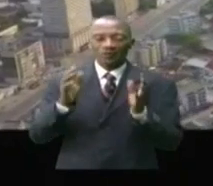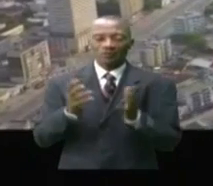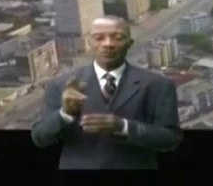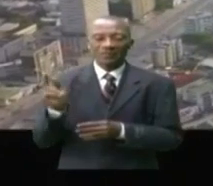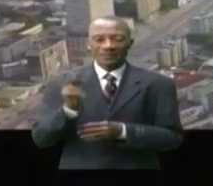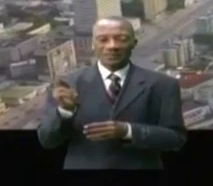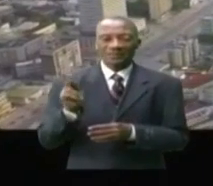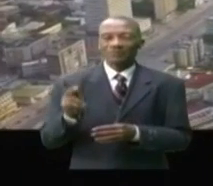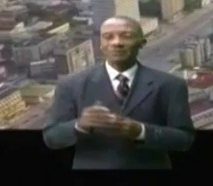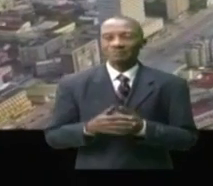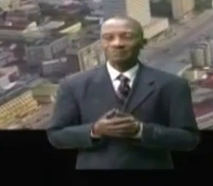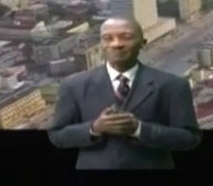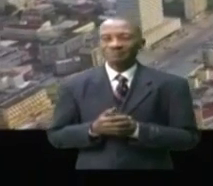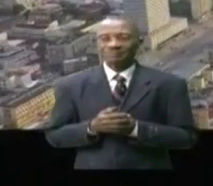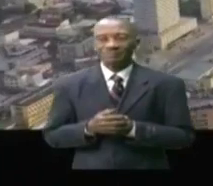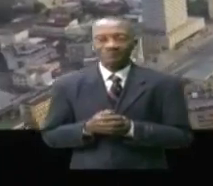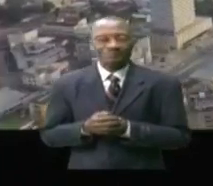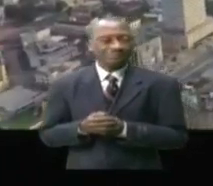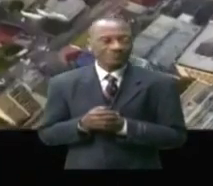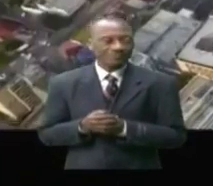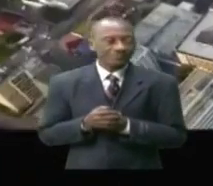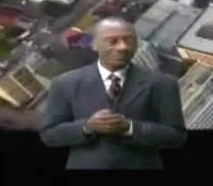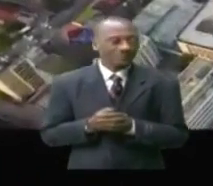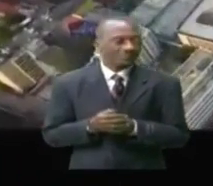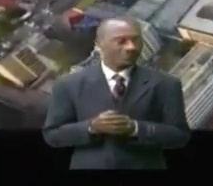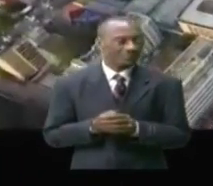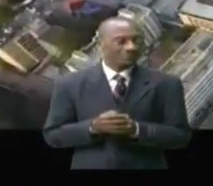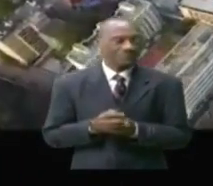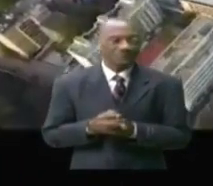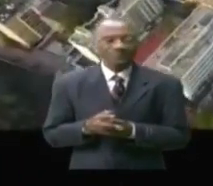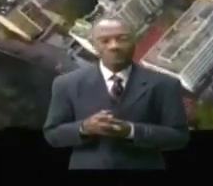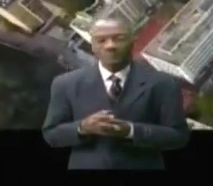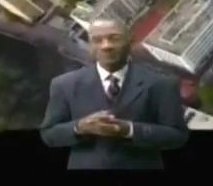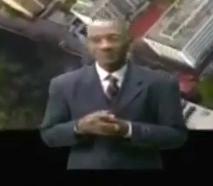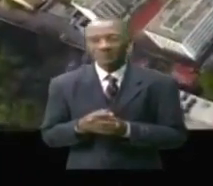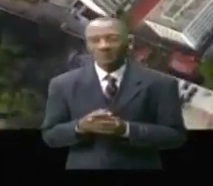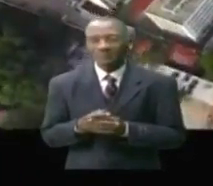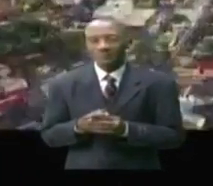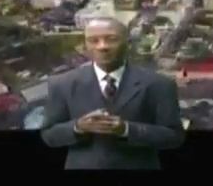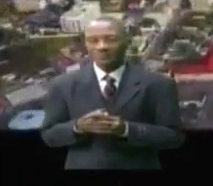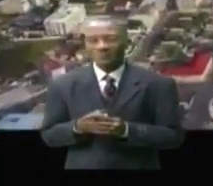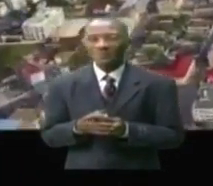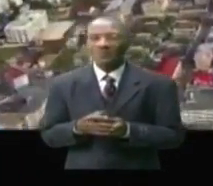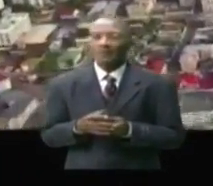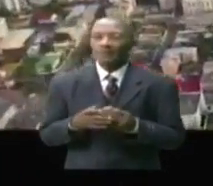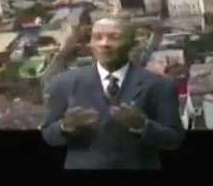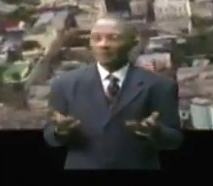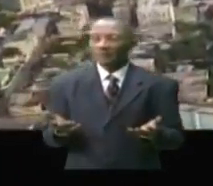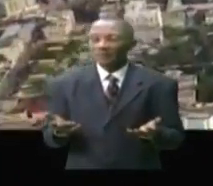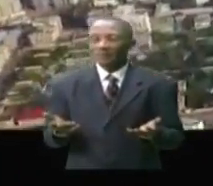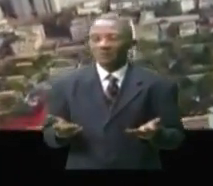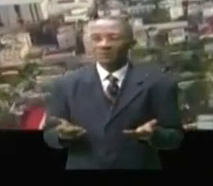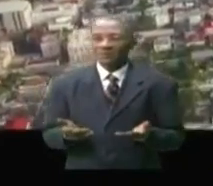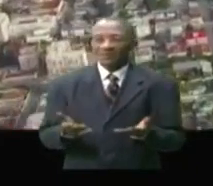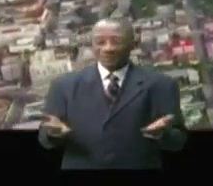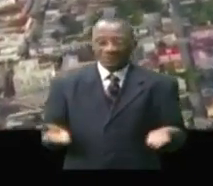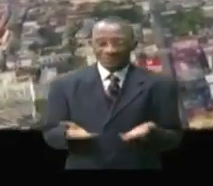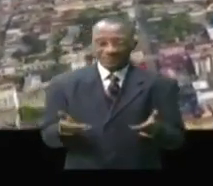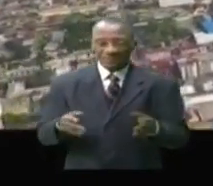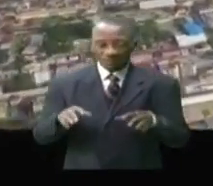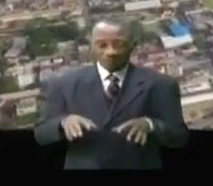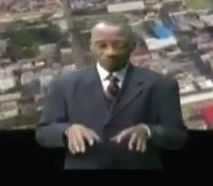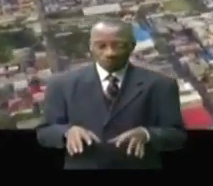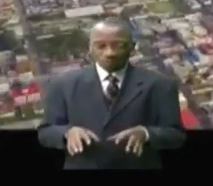Bien que la République démocratique du Congo soit le pays d'Afrique possédant les ressources hydrauliques les plus importantes, elle